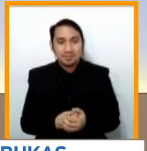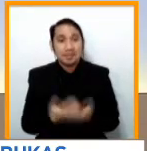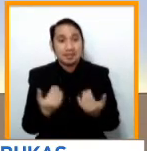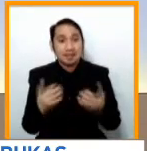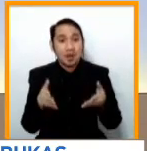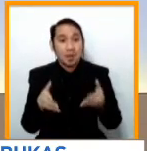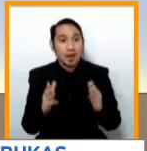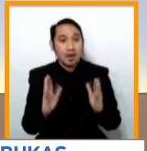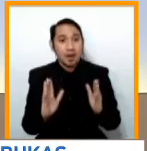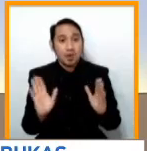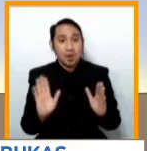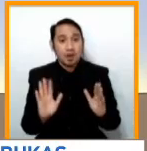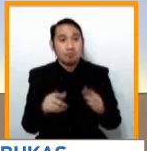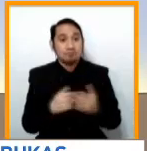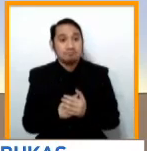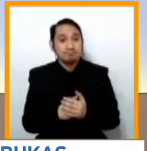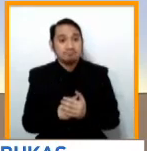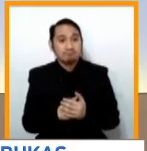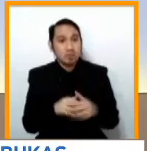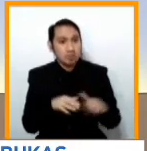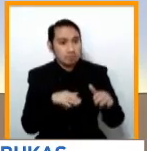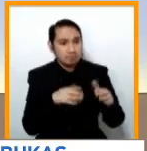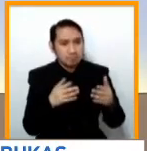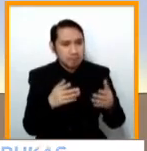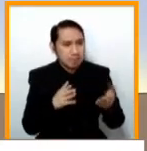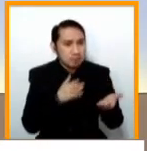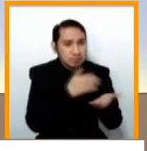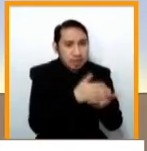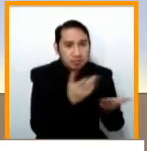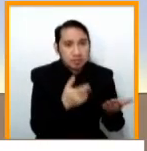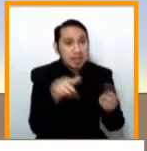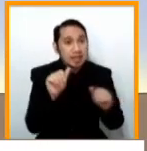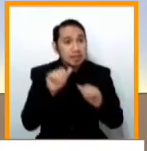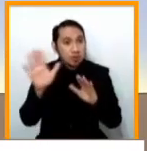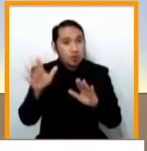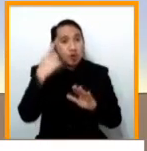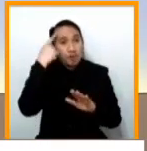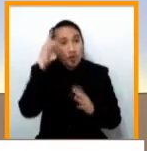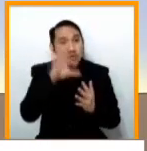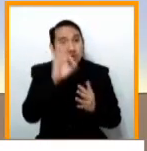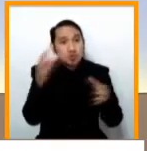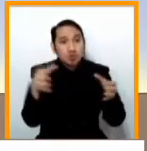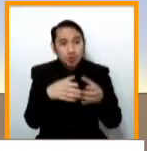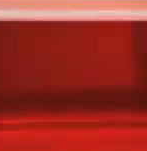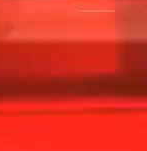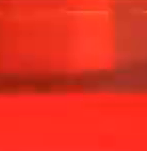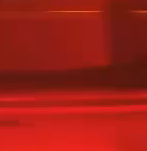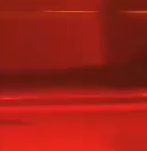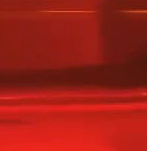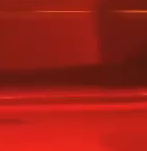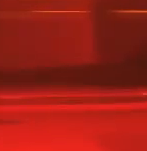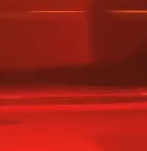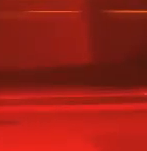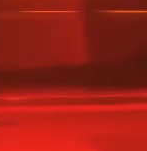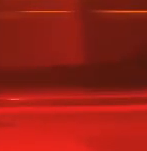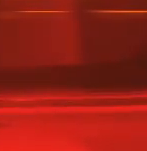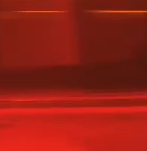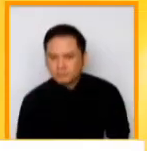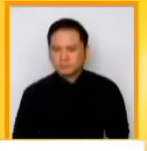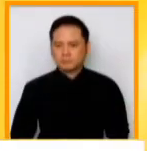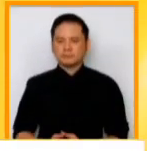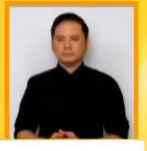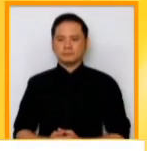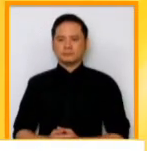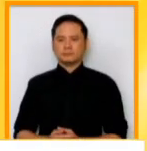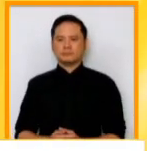ang mga walk-ins sa Antipolo pero para lang sa piling grupo. At live mula sa Antipolo, may unang balita sa Bam Alegre. Bam, sino-sino lang ba